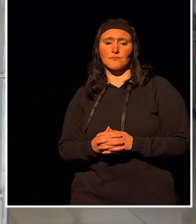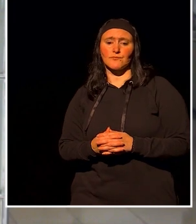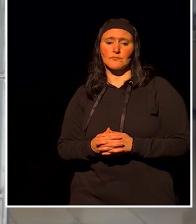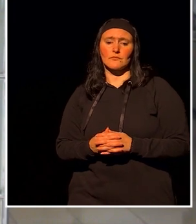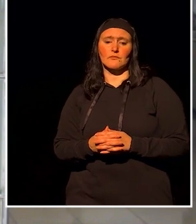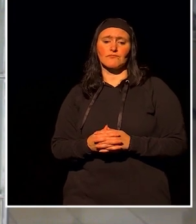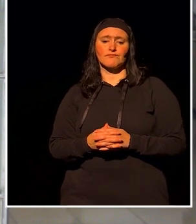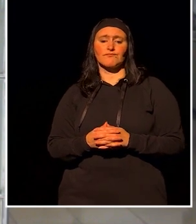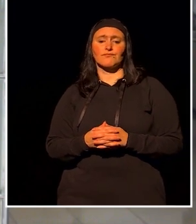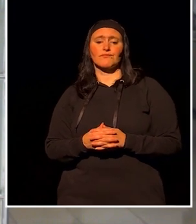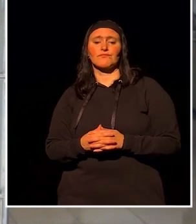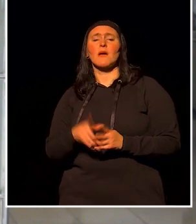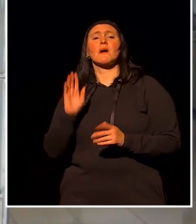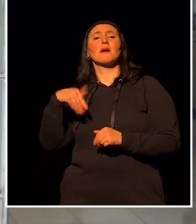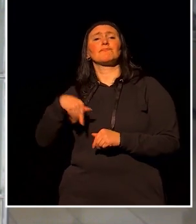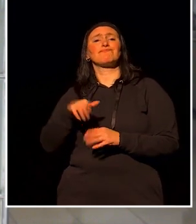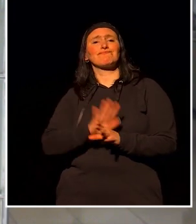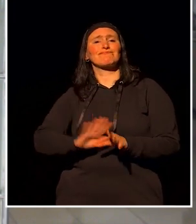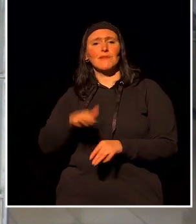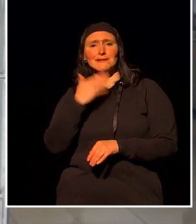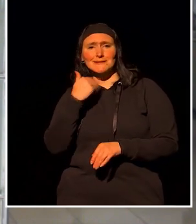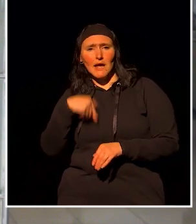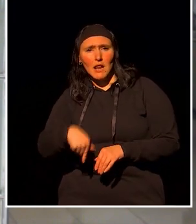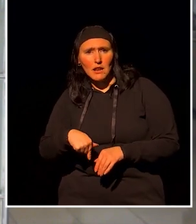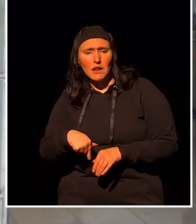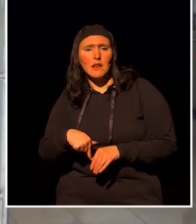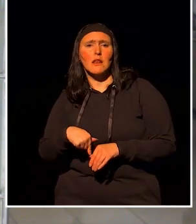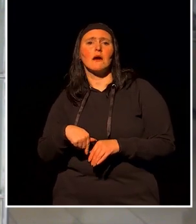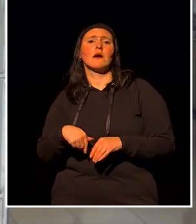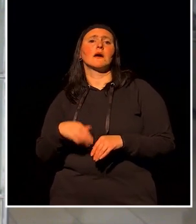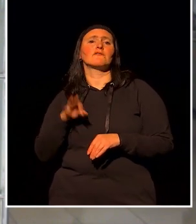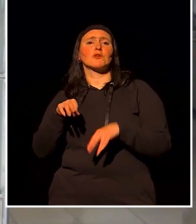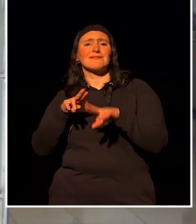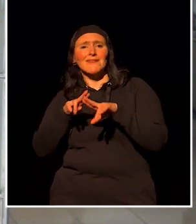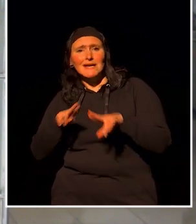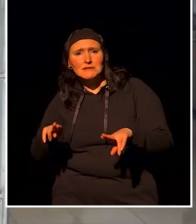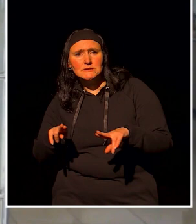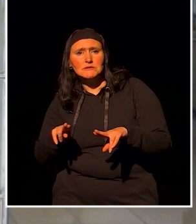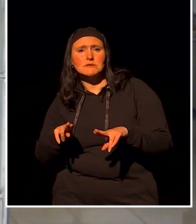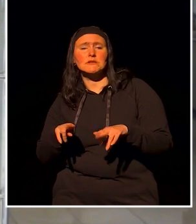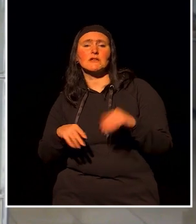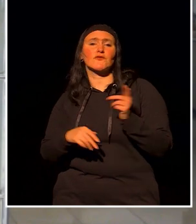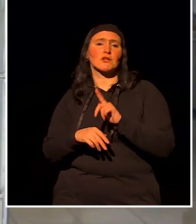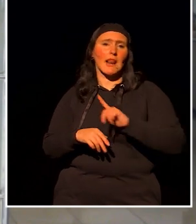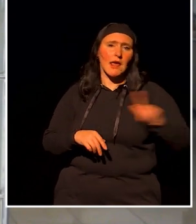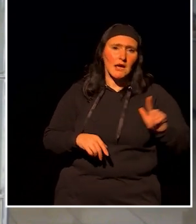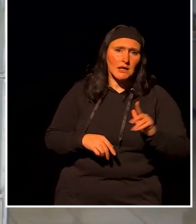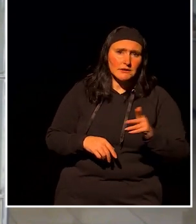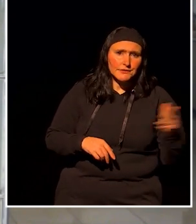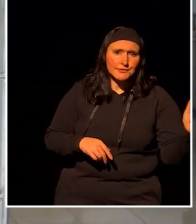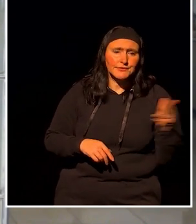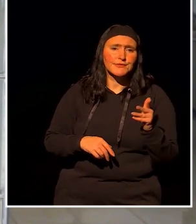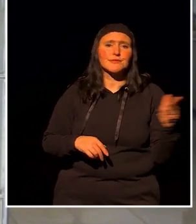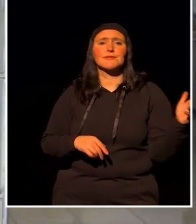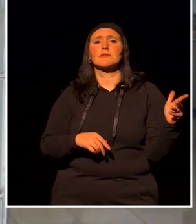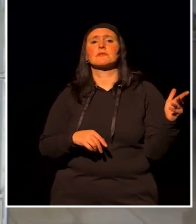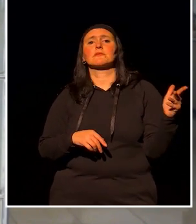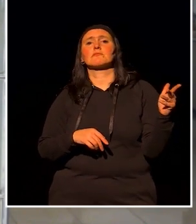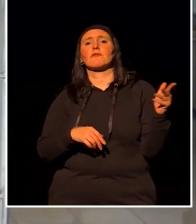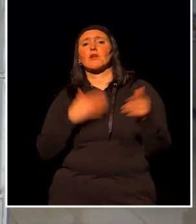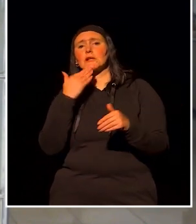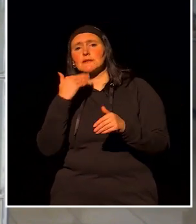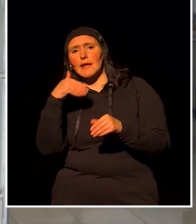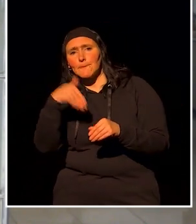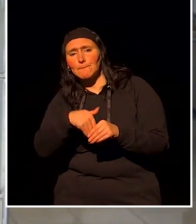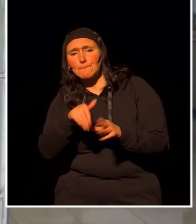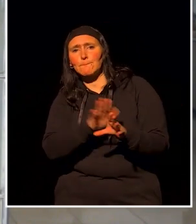Lager hier in Israel, gerade für das Friedenslager, für sagen wir, das linke Lager auch innerhalb und außerhalb Israels,